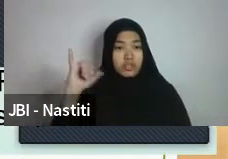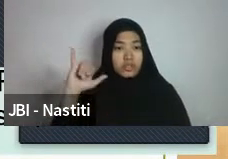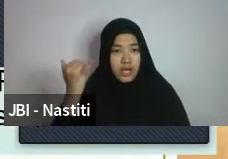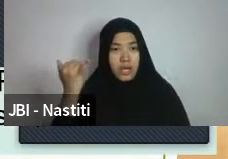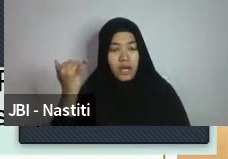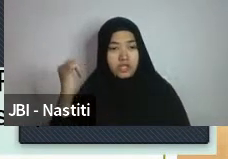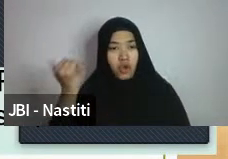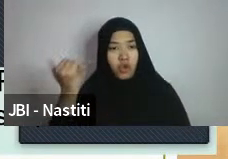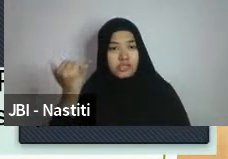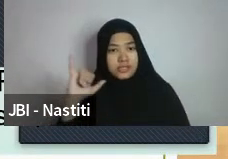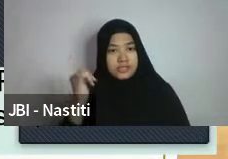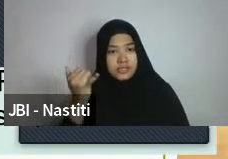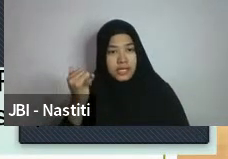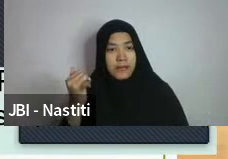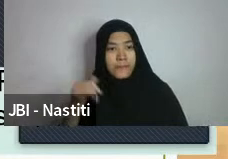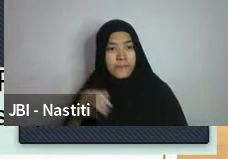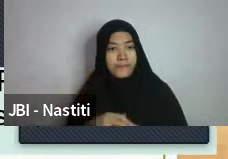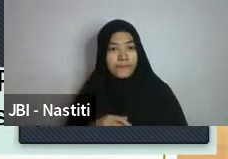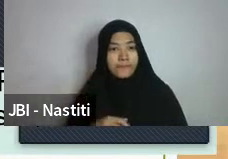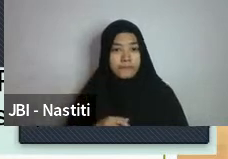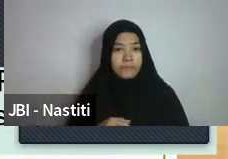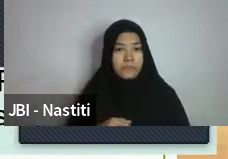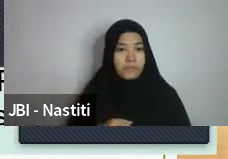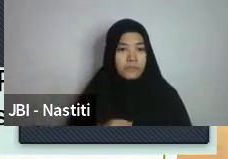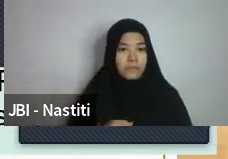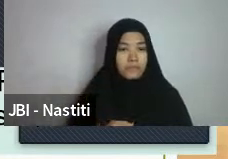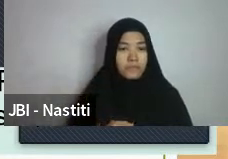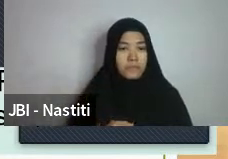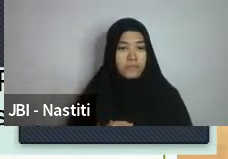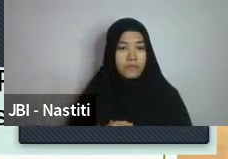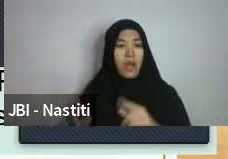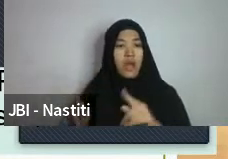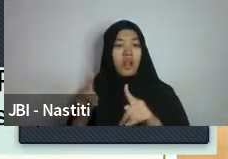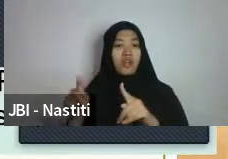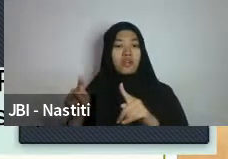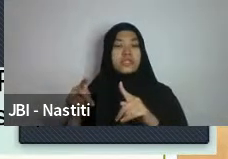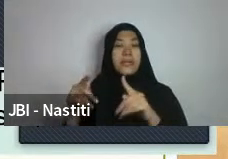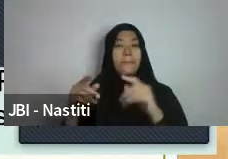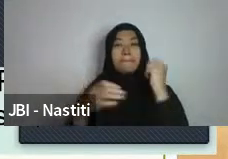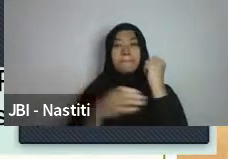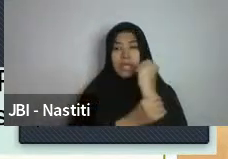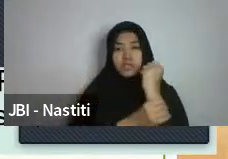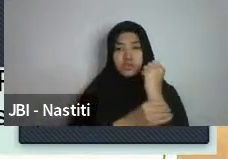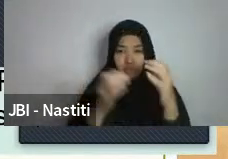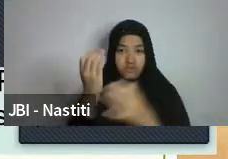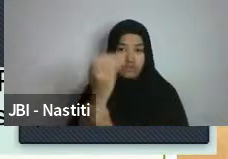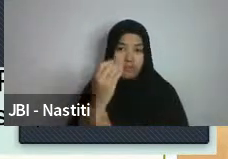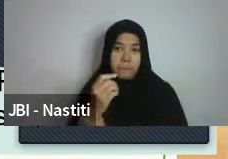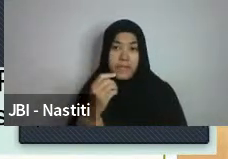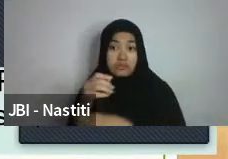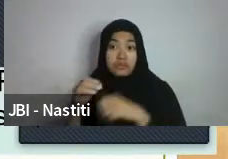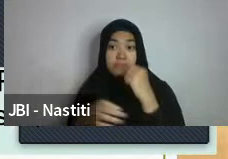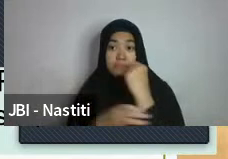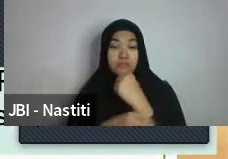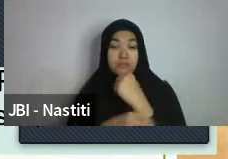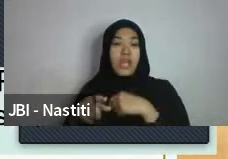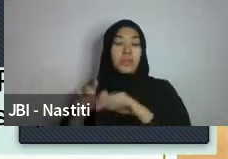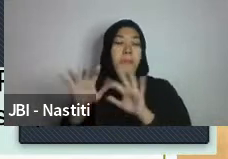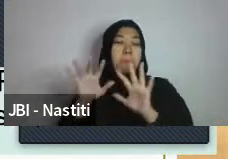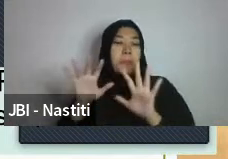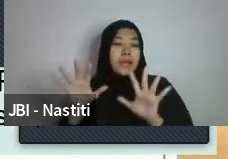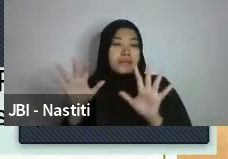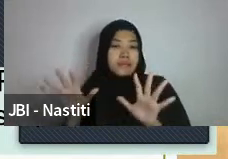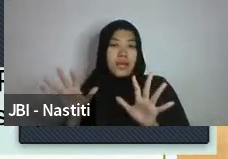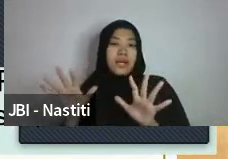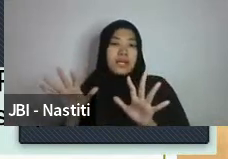dan yang pernah dipasung itu paling banyak justru di pedesaan. Ini hasil dari Riskesdas, riset kesehatan